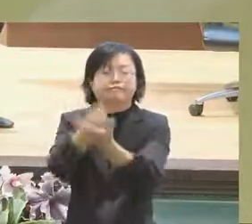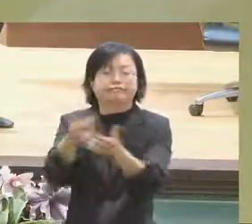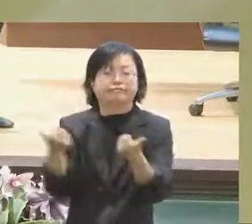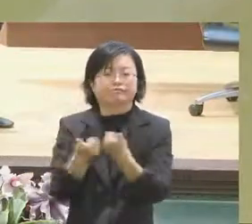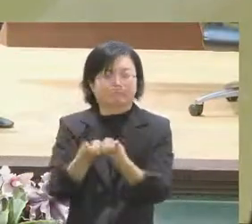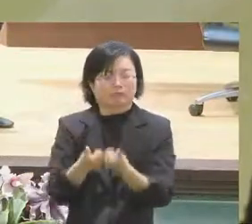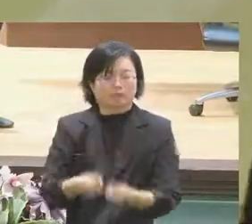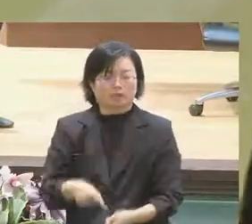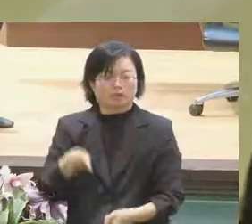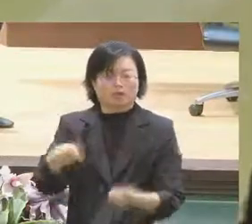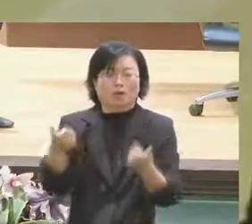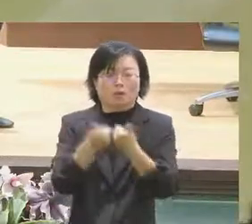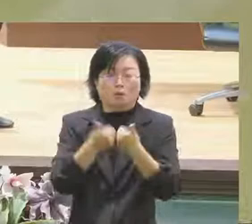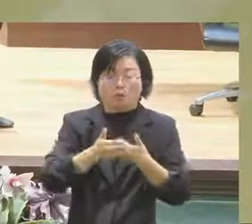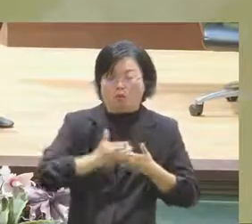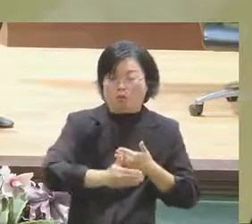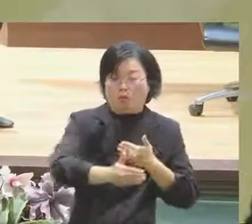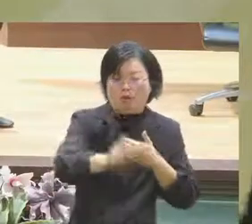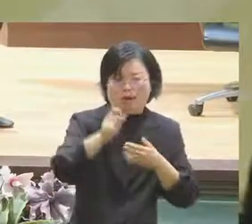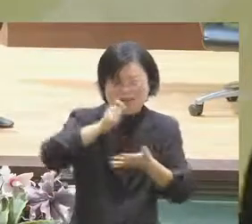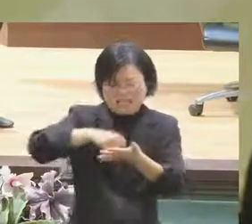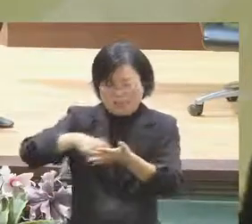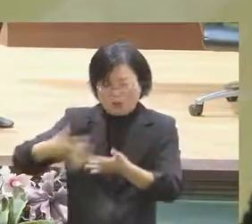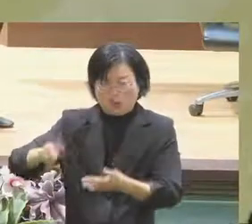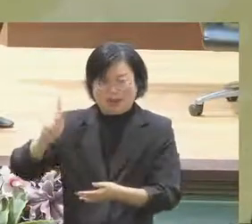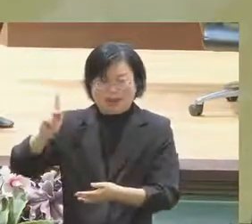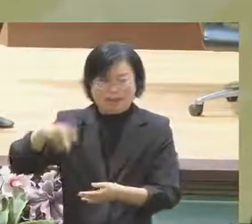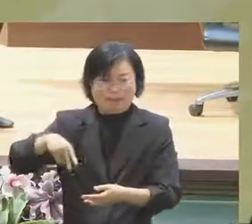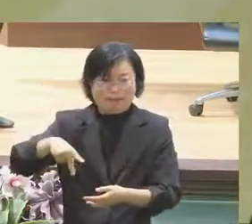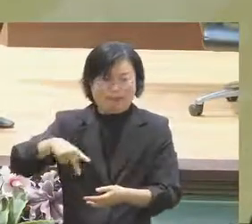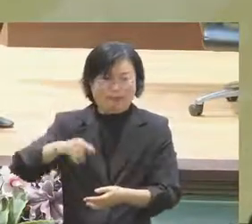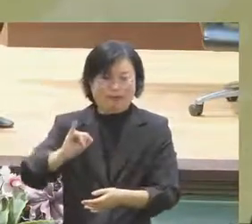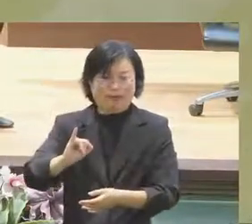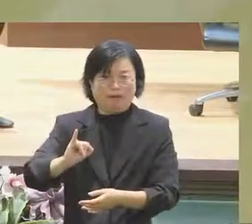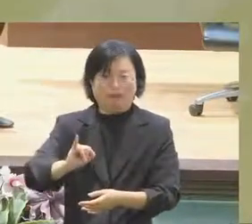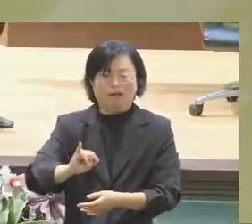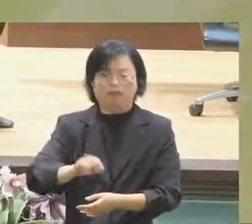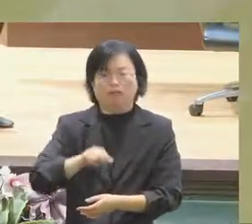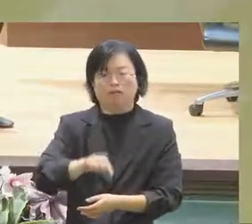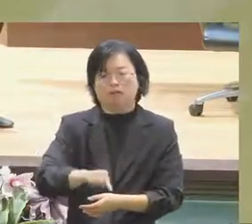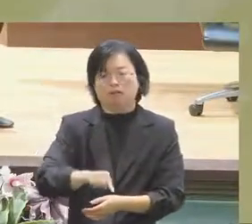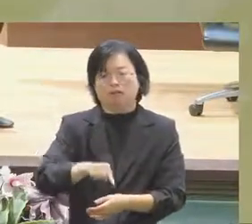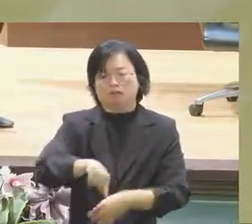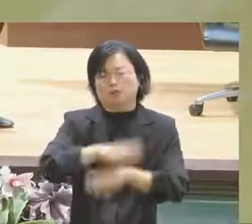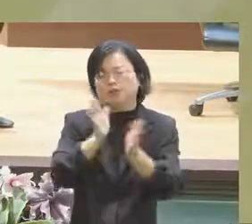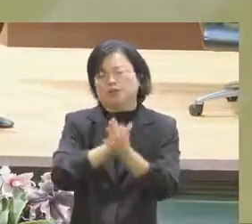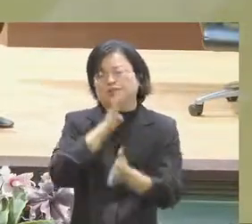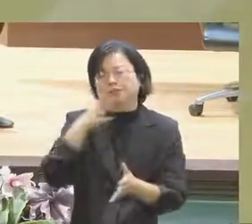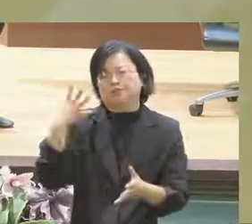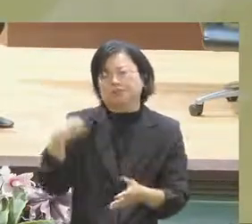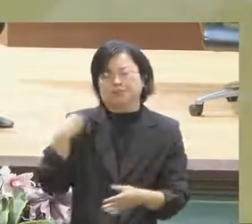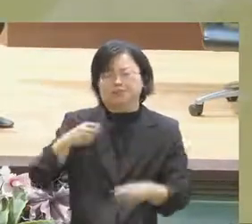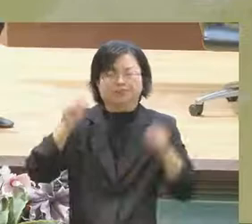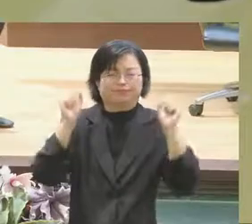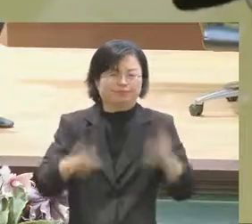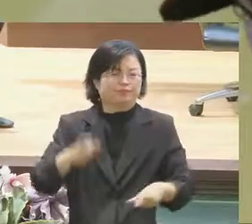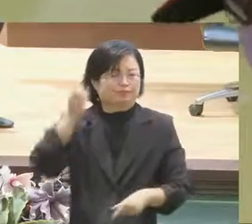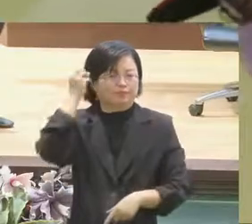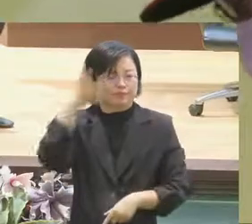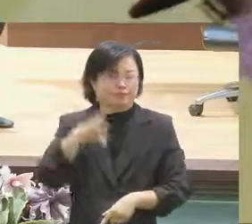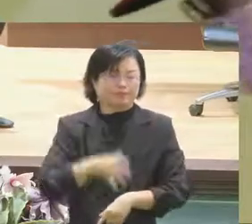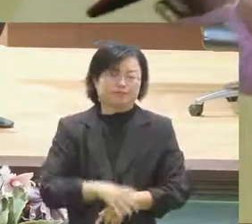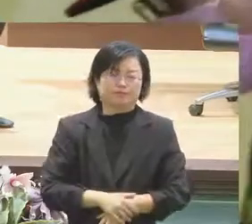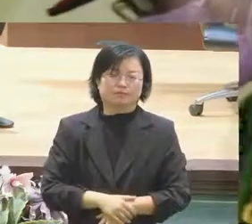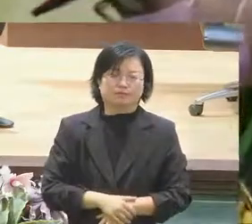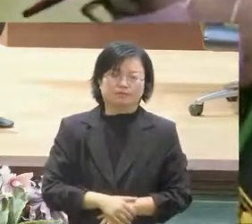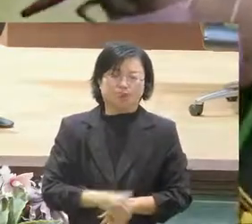过程中他们写了很多 KPI， 然后才发现这些 KPI 都是现在已经有在做了，没有什么是新的。然后我就说那如果把这些都去掉，哪